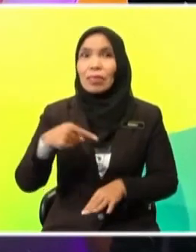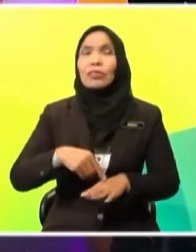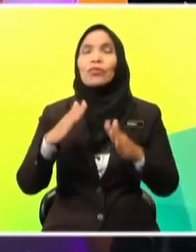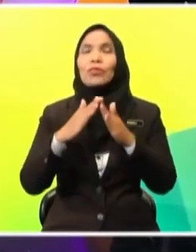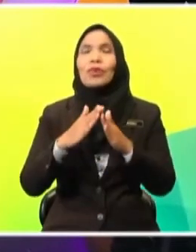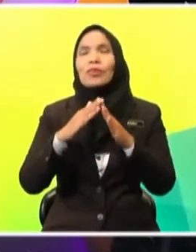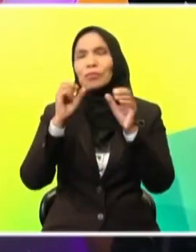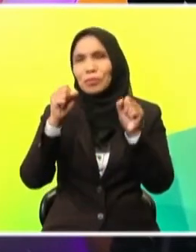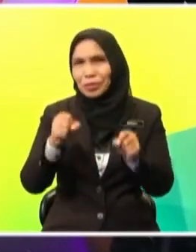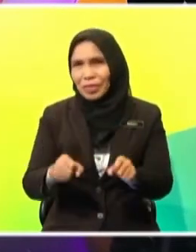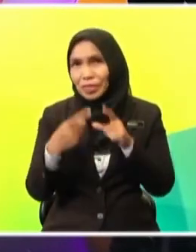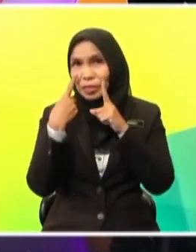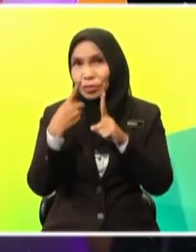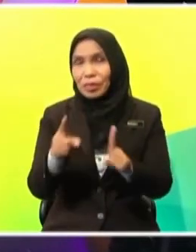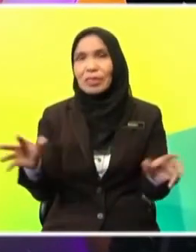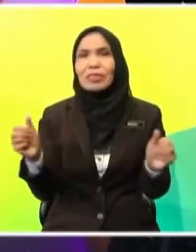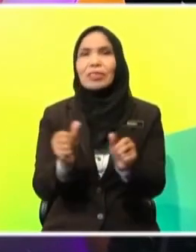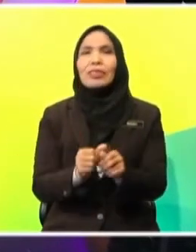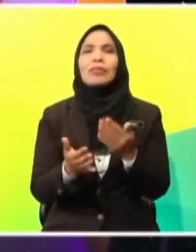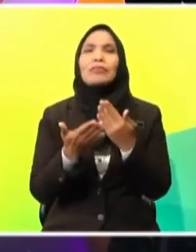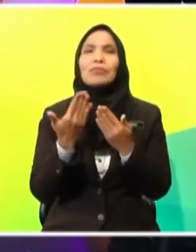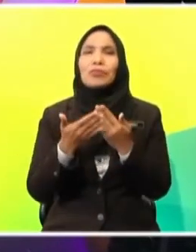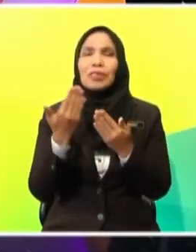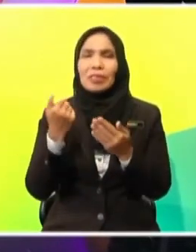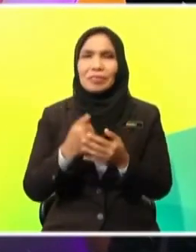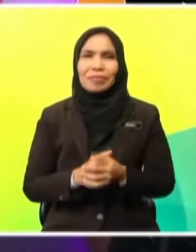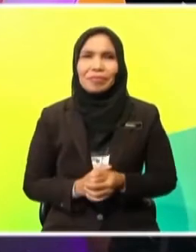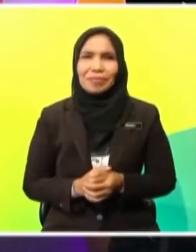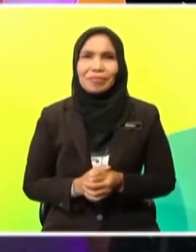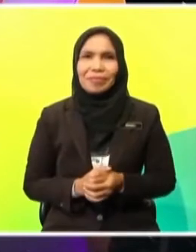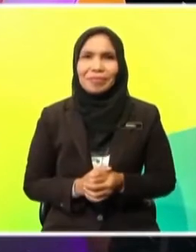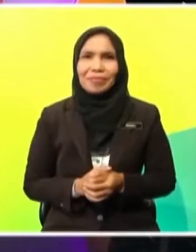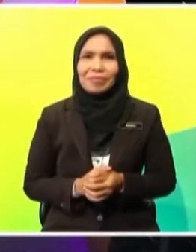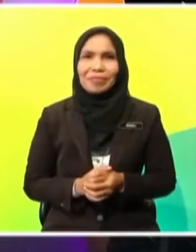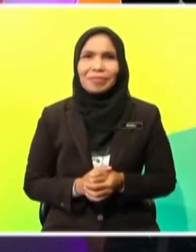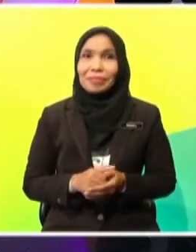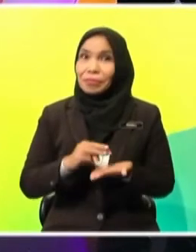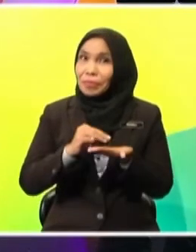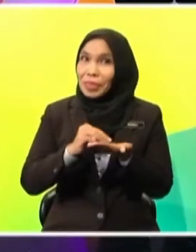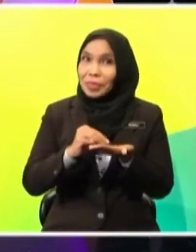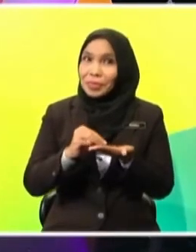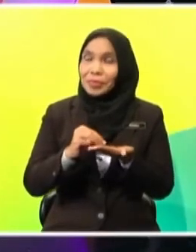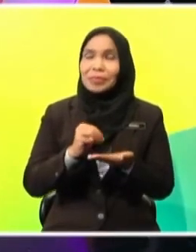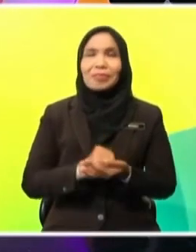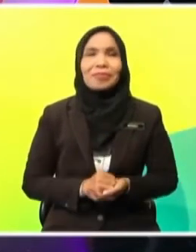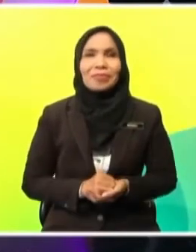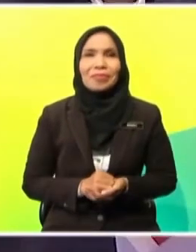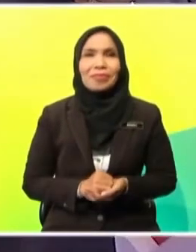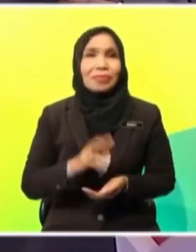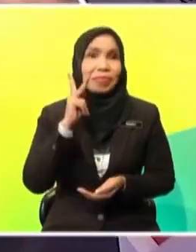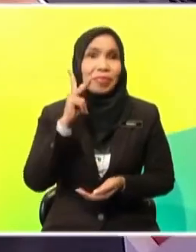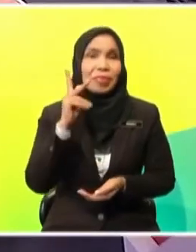dan keluar key dan dapat jawab dengan mudah juga bermaksud disitu kayu dan anak rumah